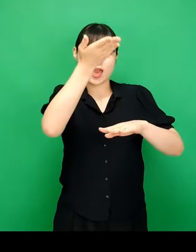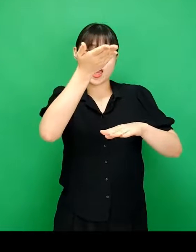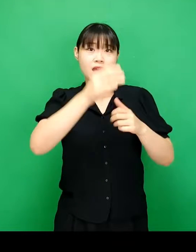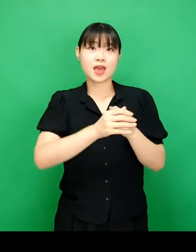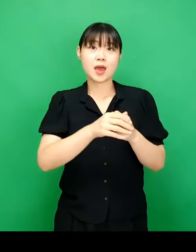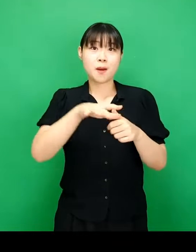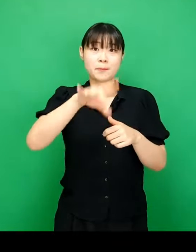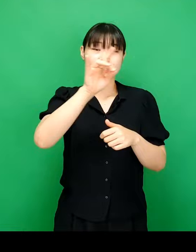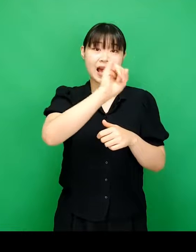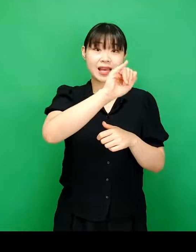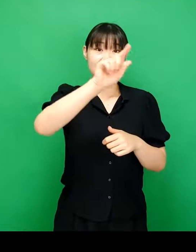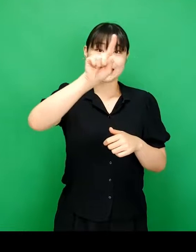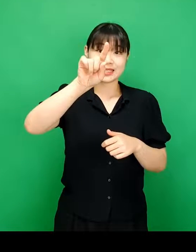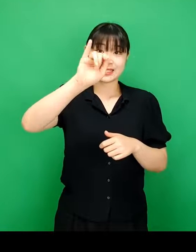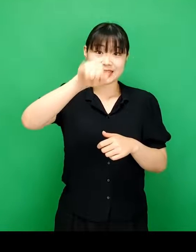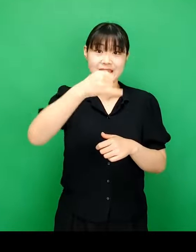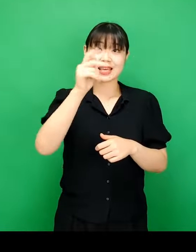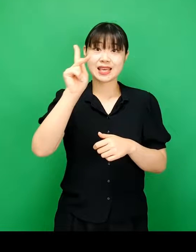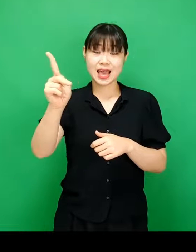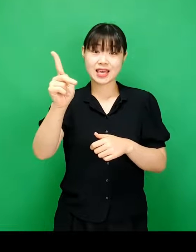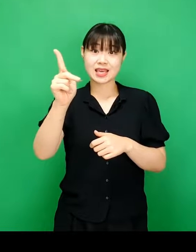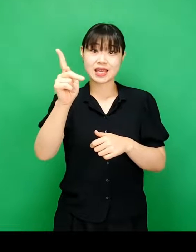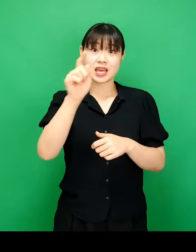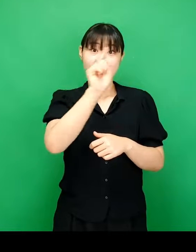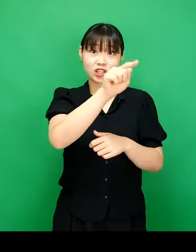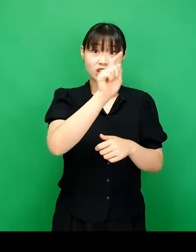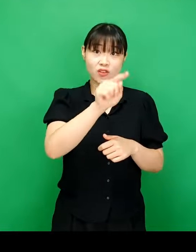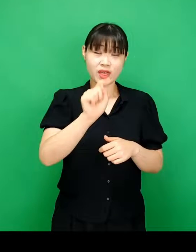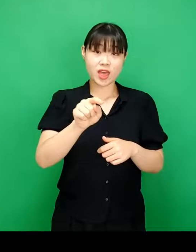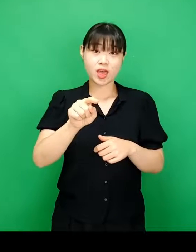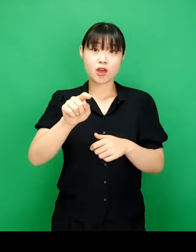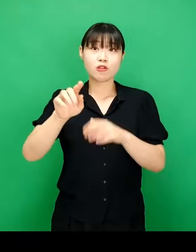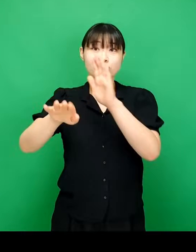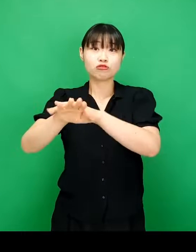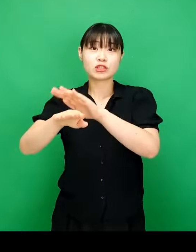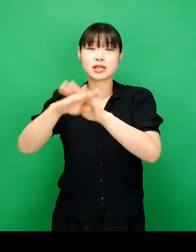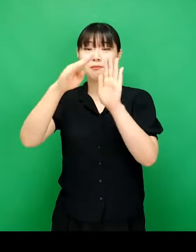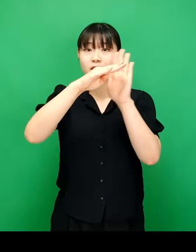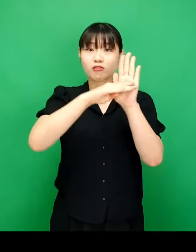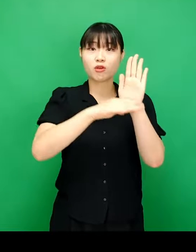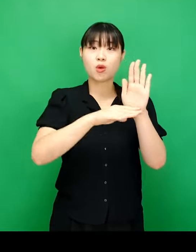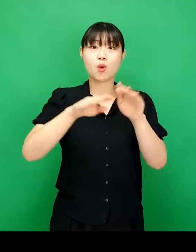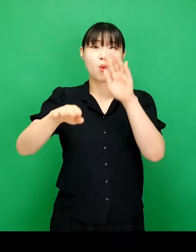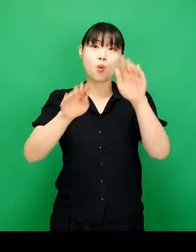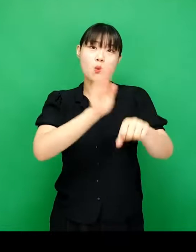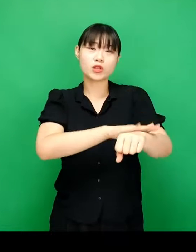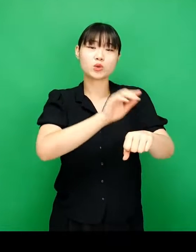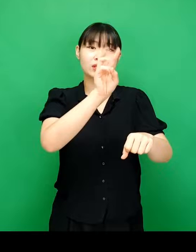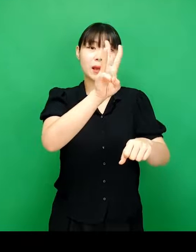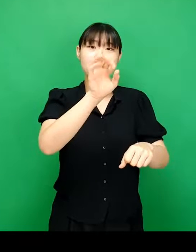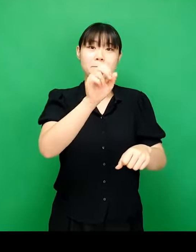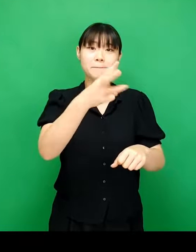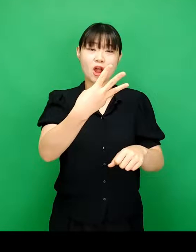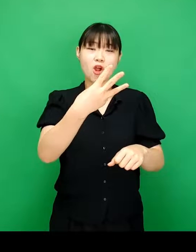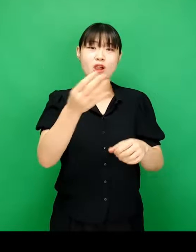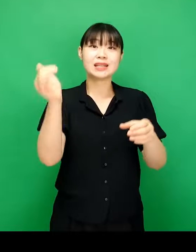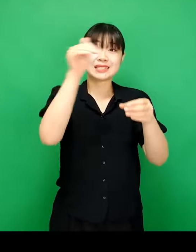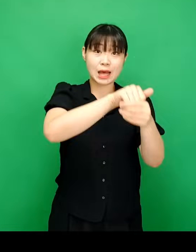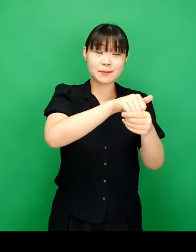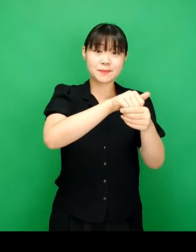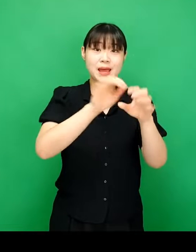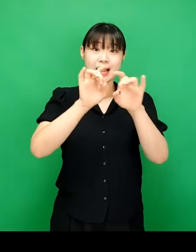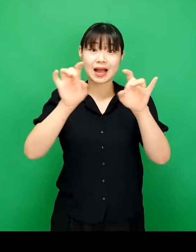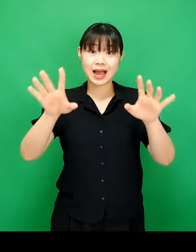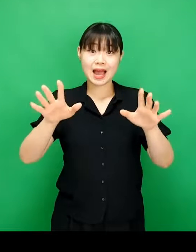올라옵니다. 우선 IJK 세열을 선택하고 우클릭 메뉴에서 왼쪽에 3열 삽입을 실행합니다.